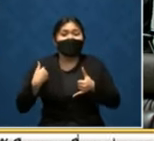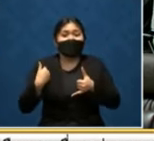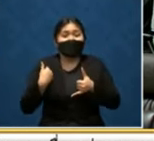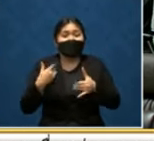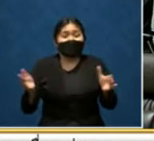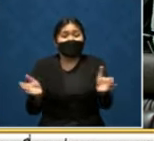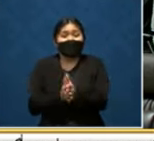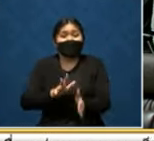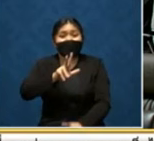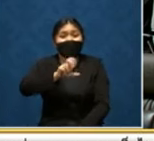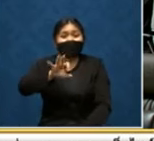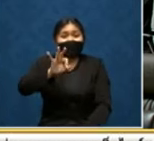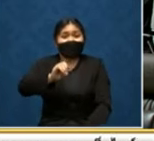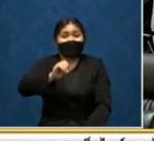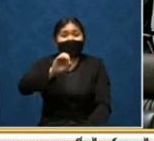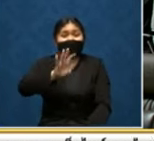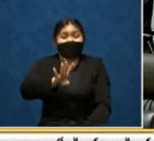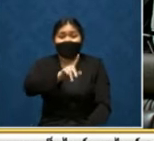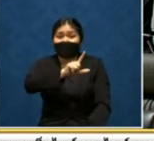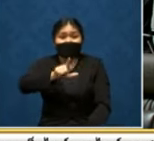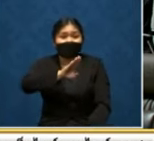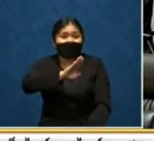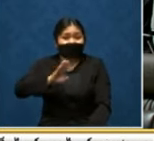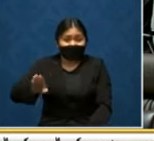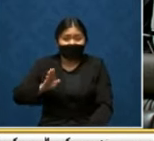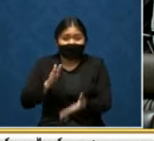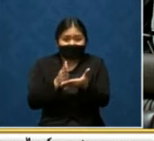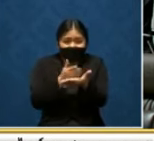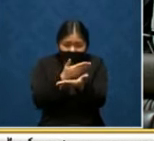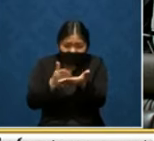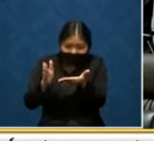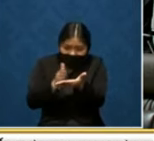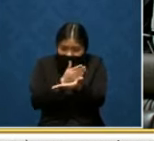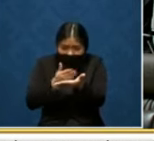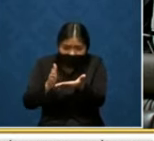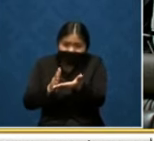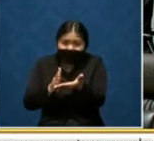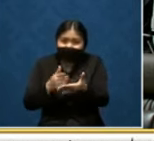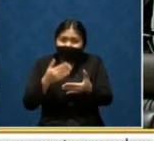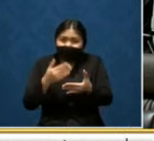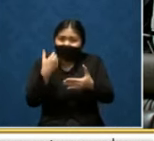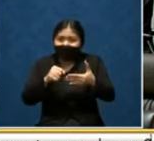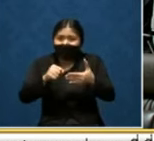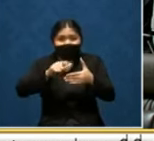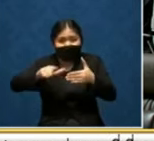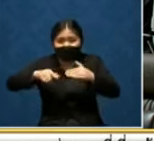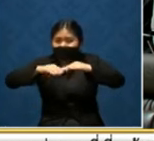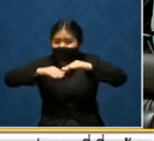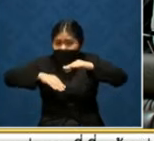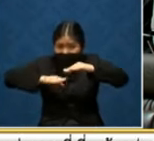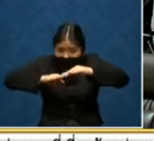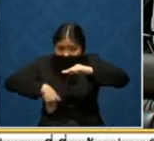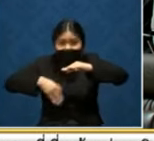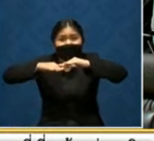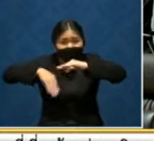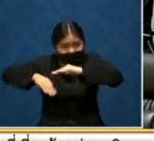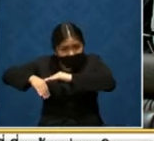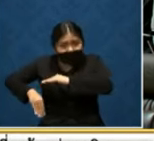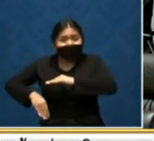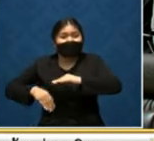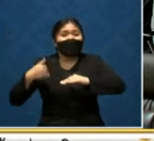394ล้านบาทท่านประธานซอยมาเป็นงานเราไม่ถึง 10ล้านไม่ถึง 10ล้านไม่ถึง 10ล้านแล้วก็ไปทำ